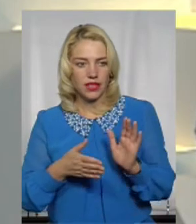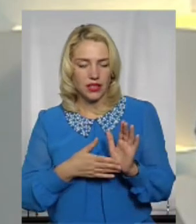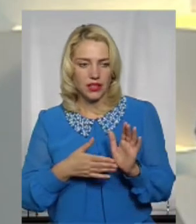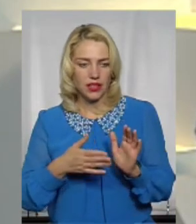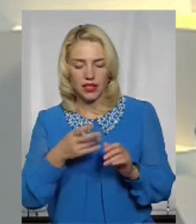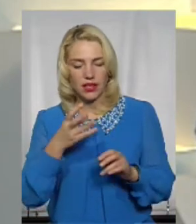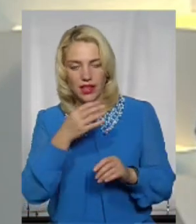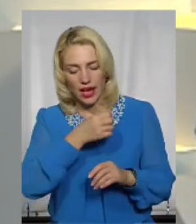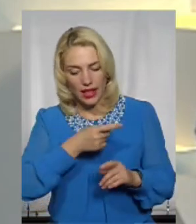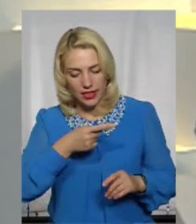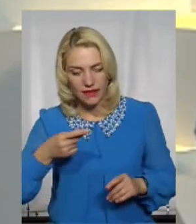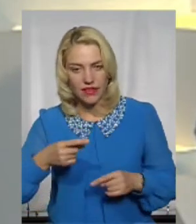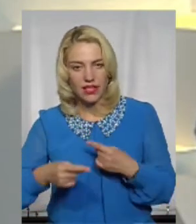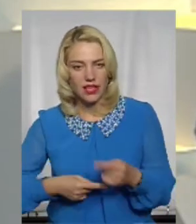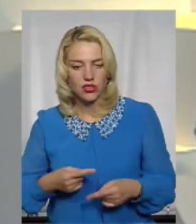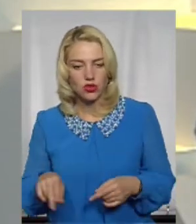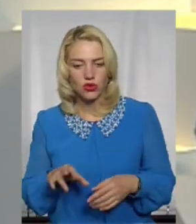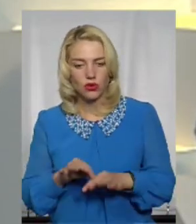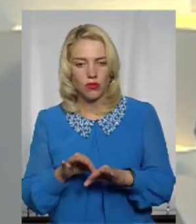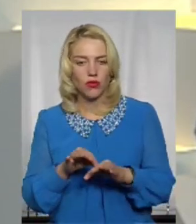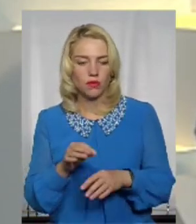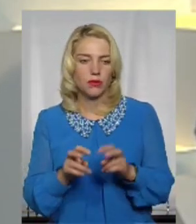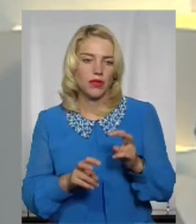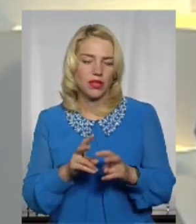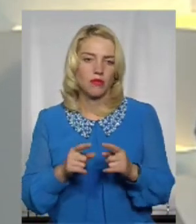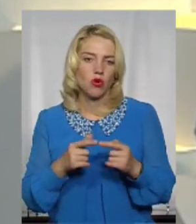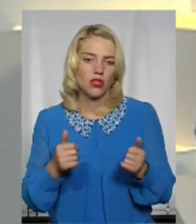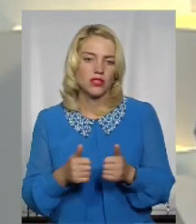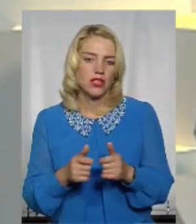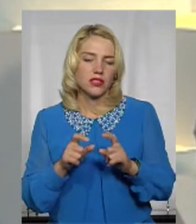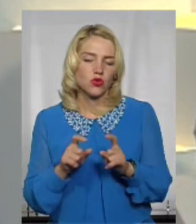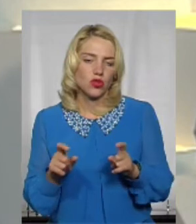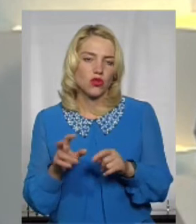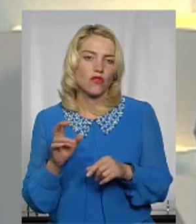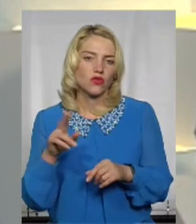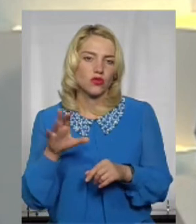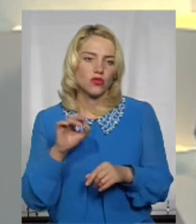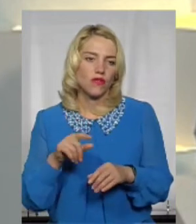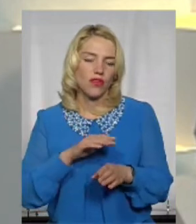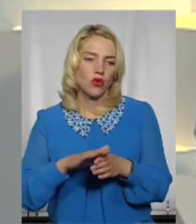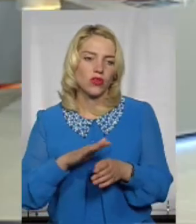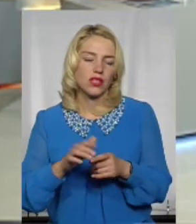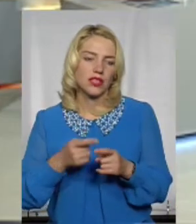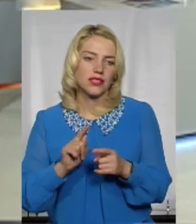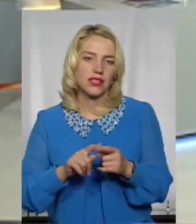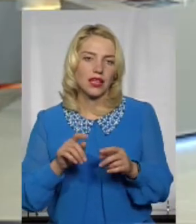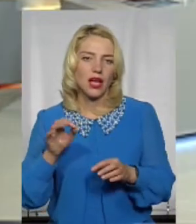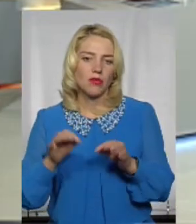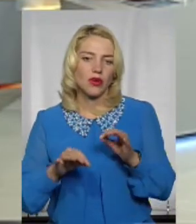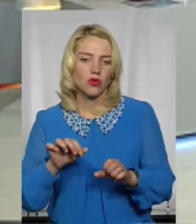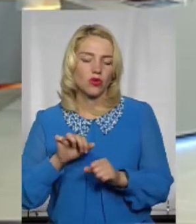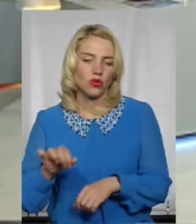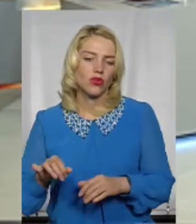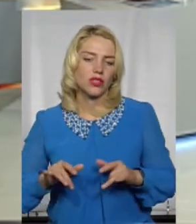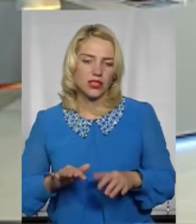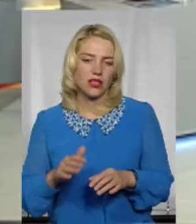негативні наслідки щодо поводження підприємств, організацій, установ саме у виконанні оцих природоохоронних заходів. Вони